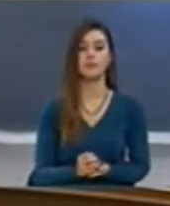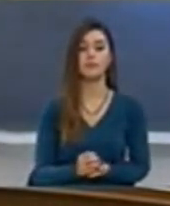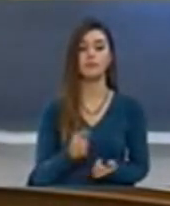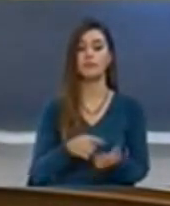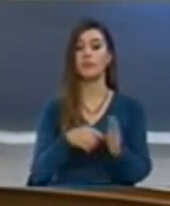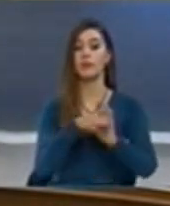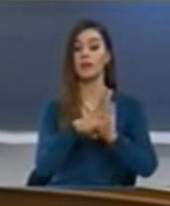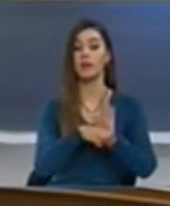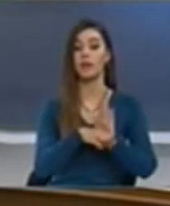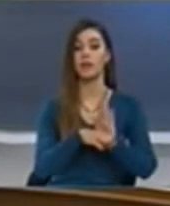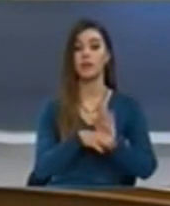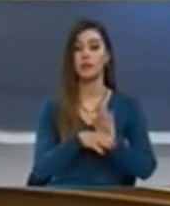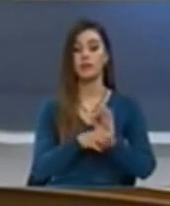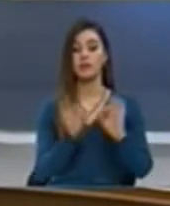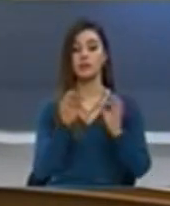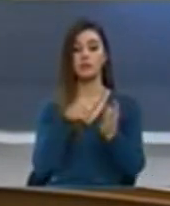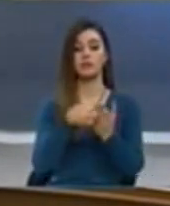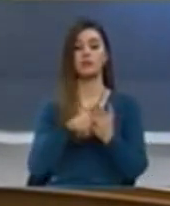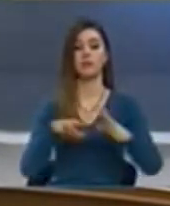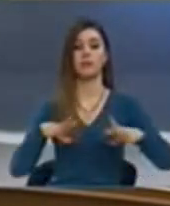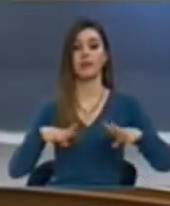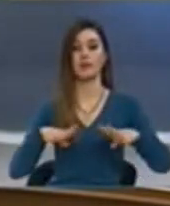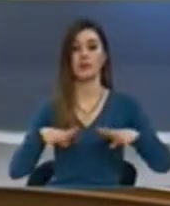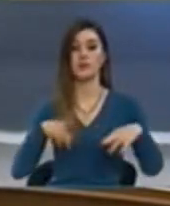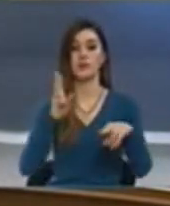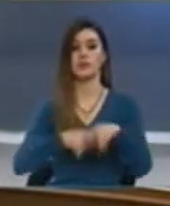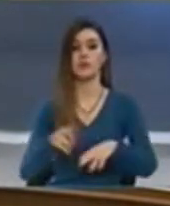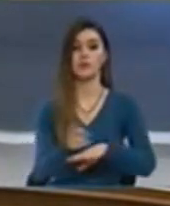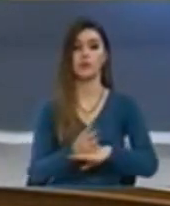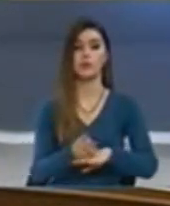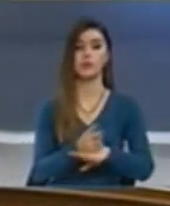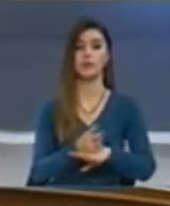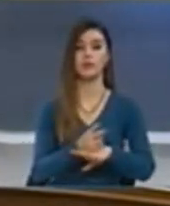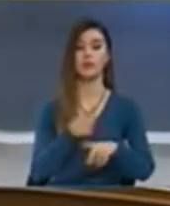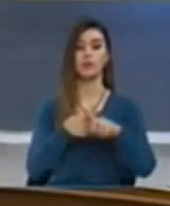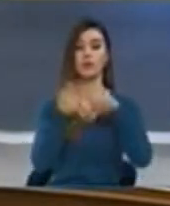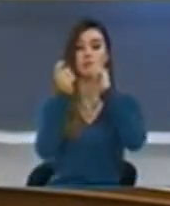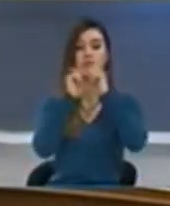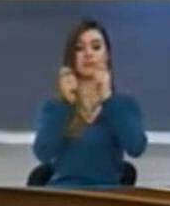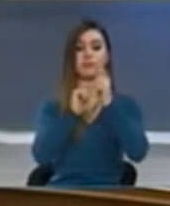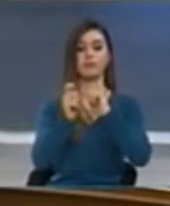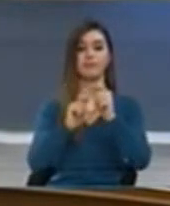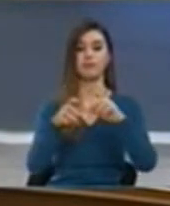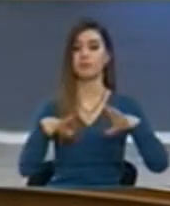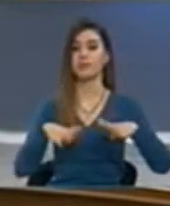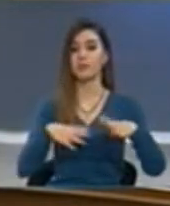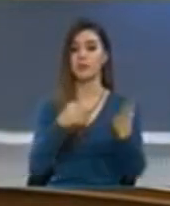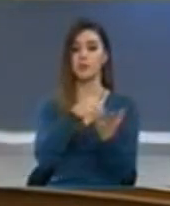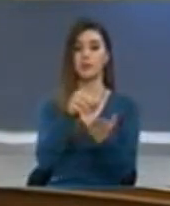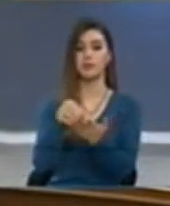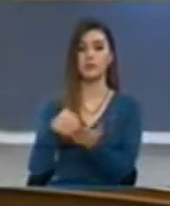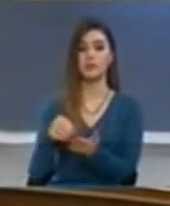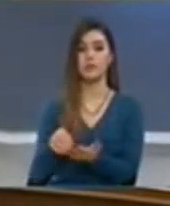Ligji për skemat pensionale financuara nga shteti dhe kodifikimi i skemave pensionale, të cilat janë zbatuar